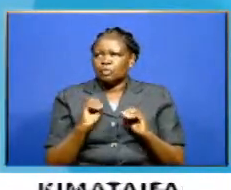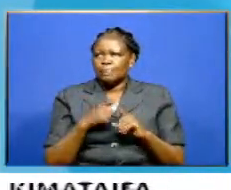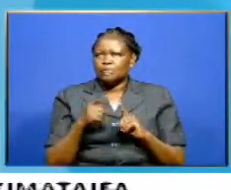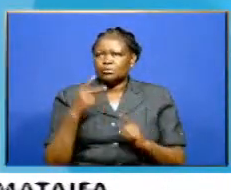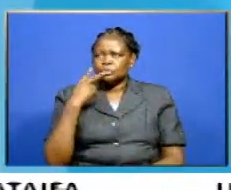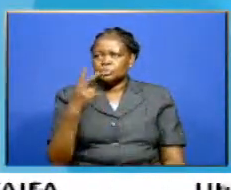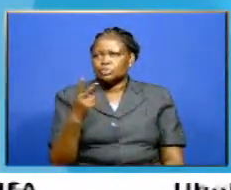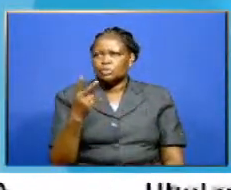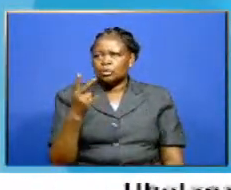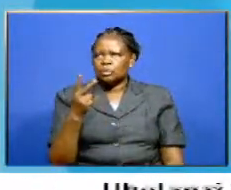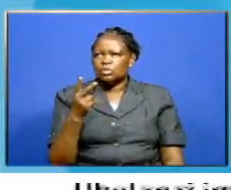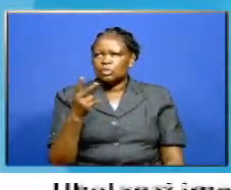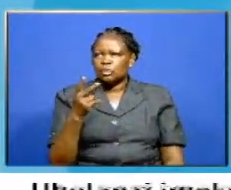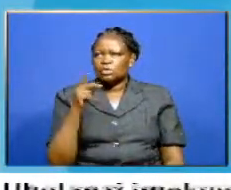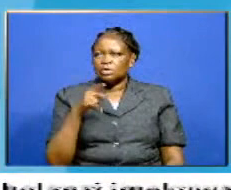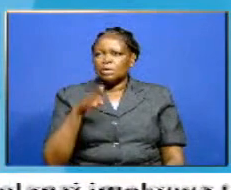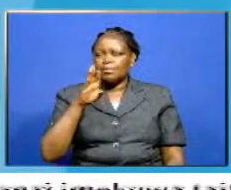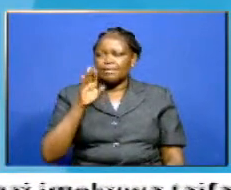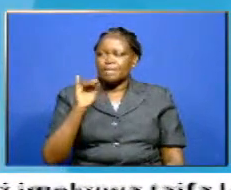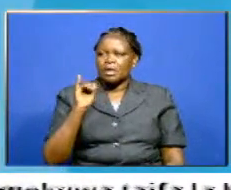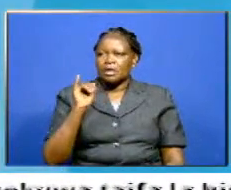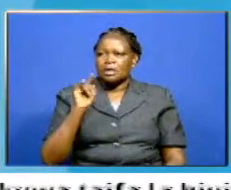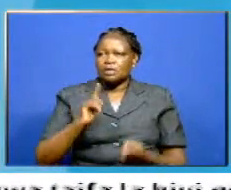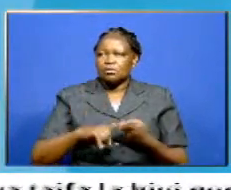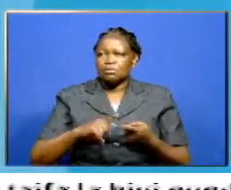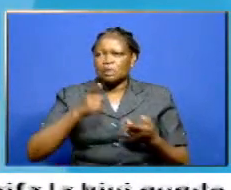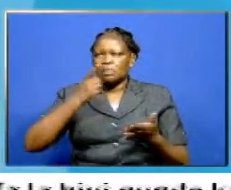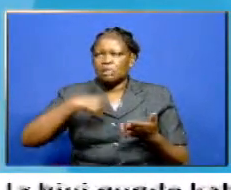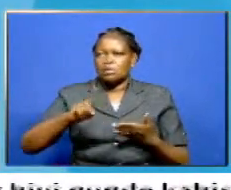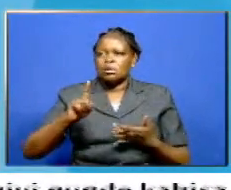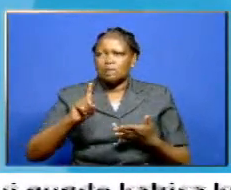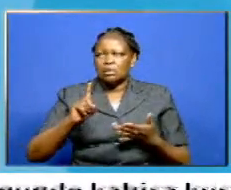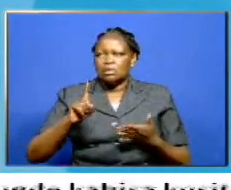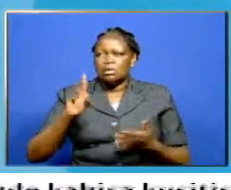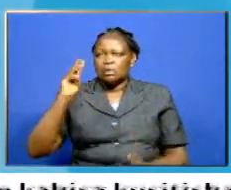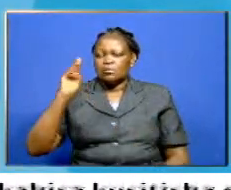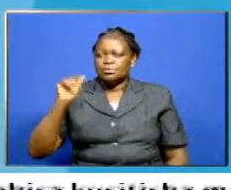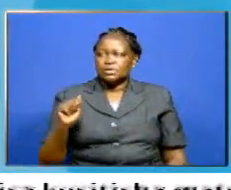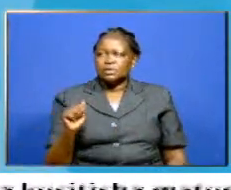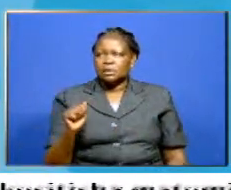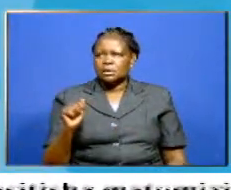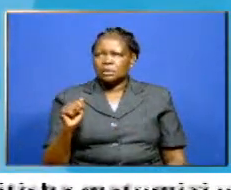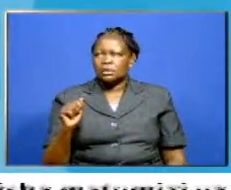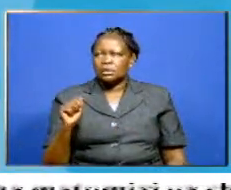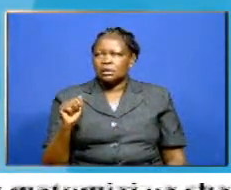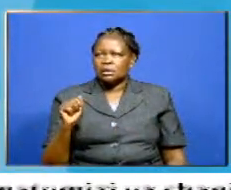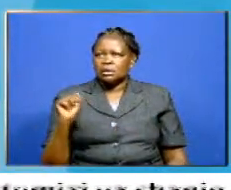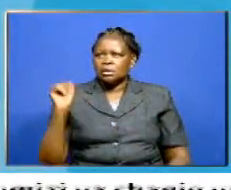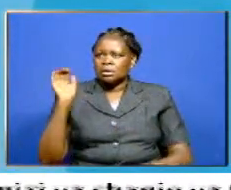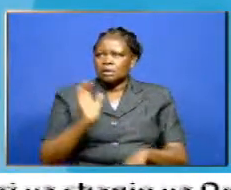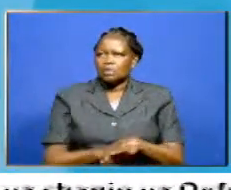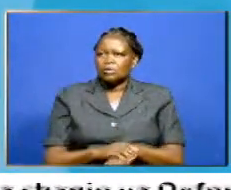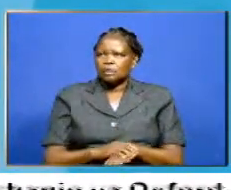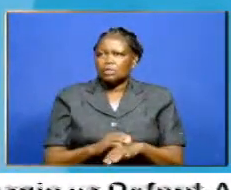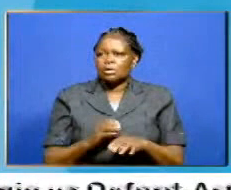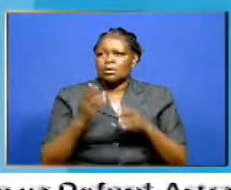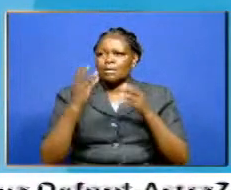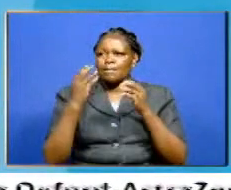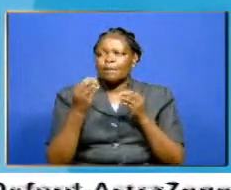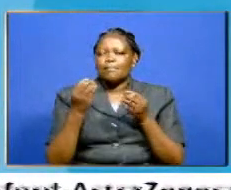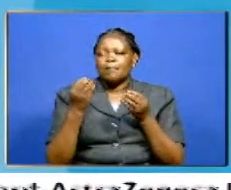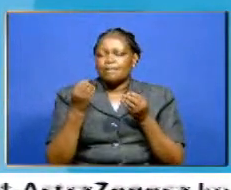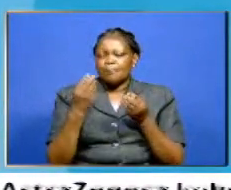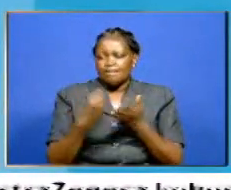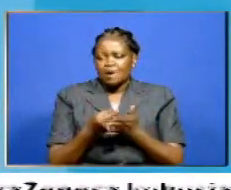ndio hii BBI ipitishwe, wale wawakilishi wa wadi waliweza kupatiwa car grant ya